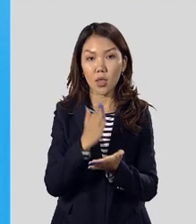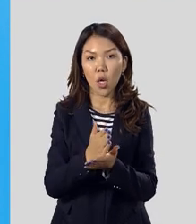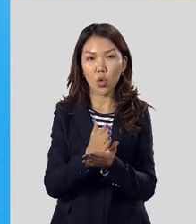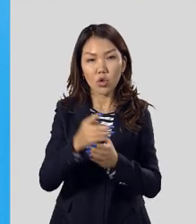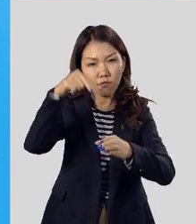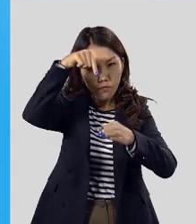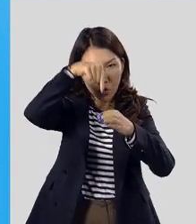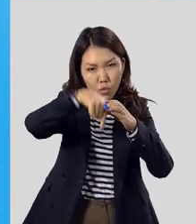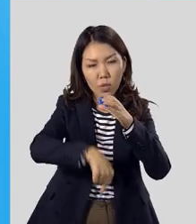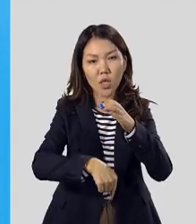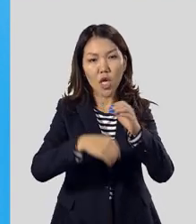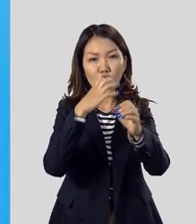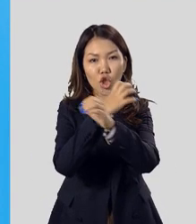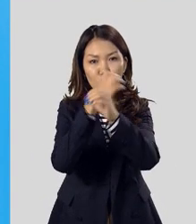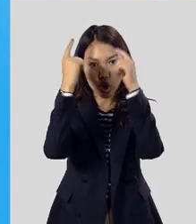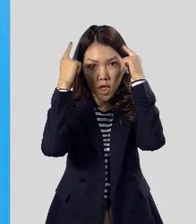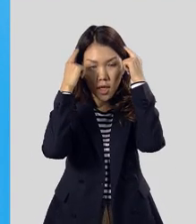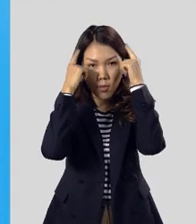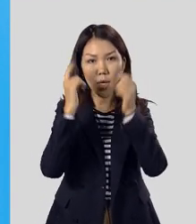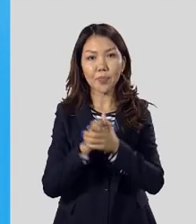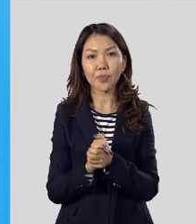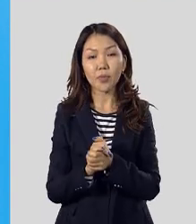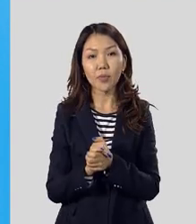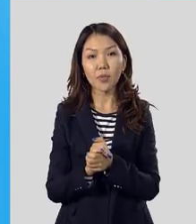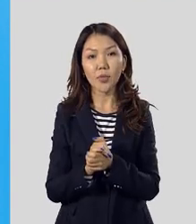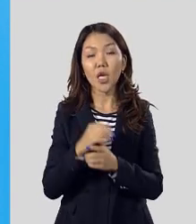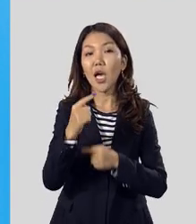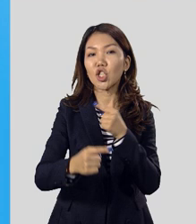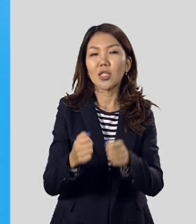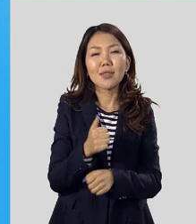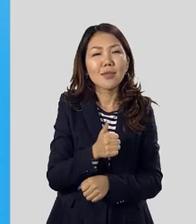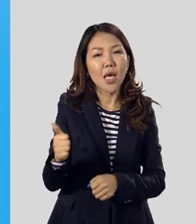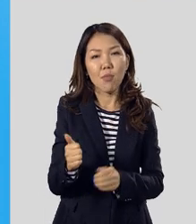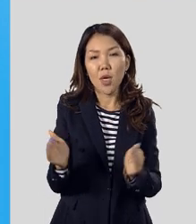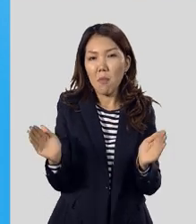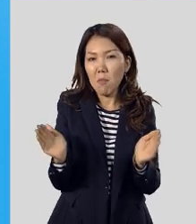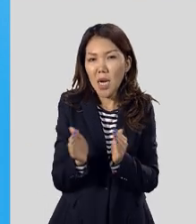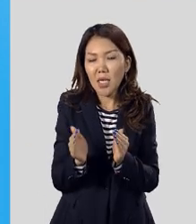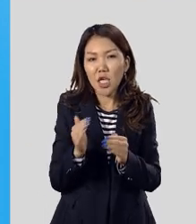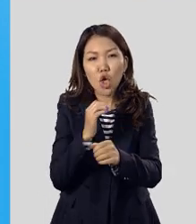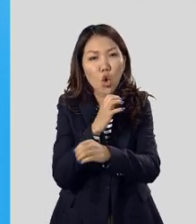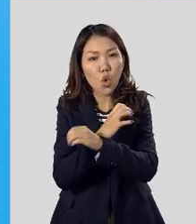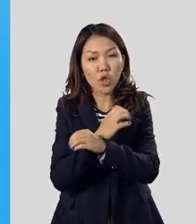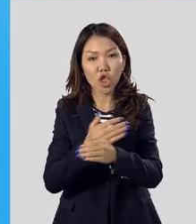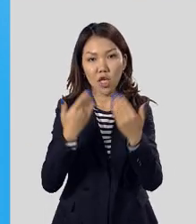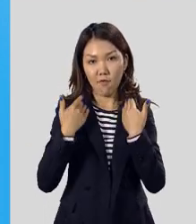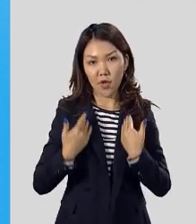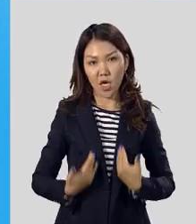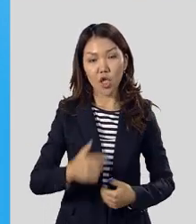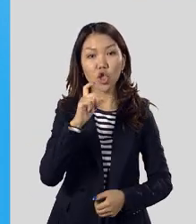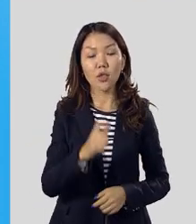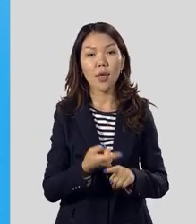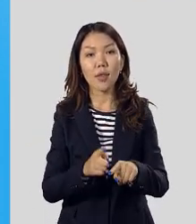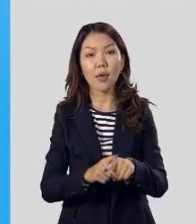в глубине черепа. А там, через самые маленькие косточки в теле человека,